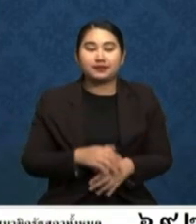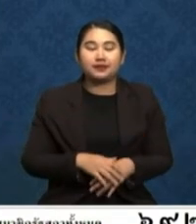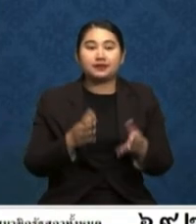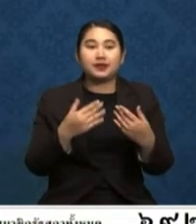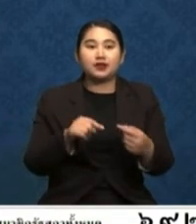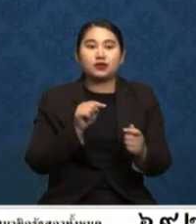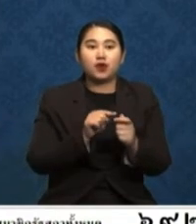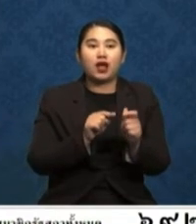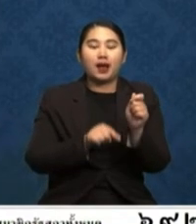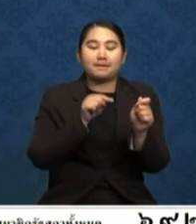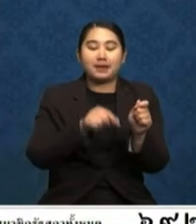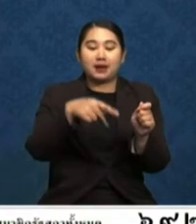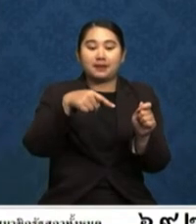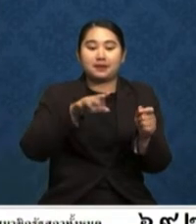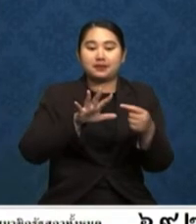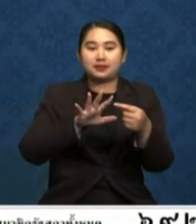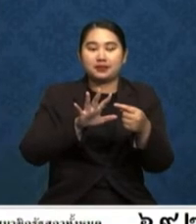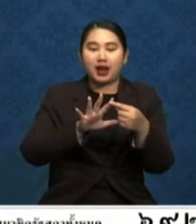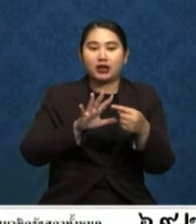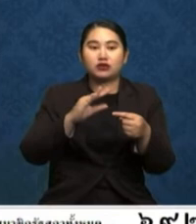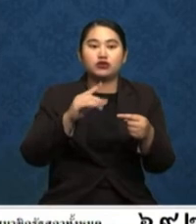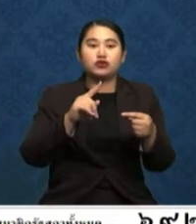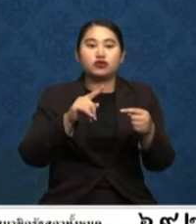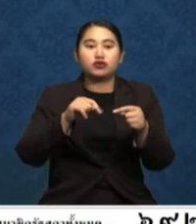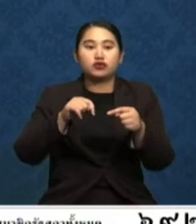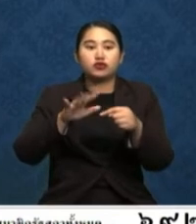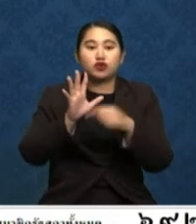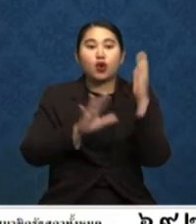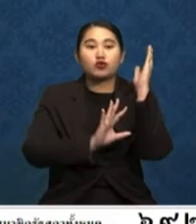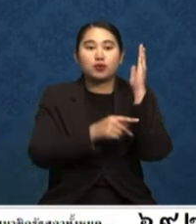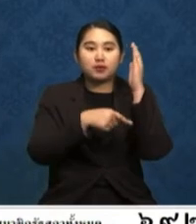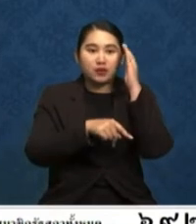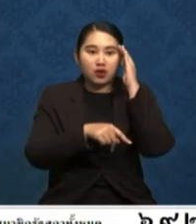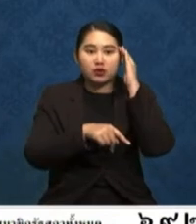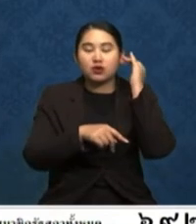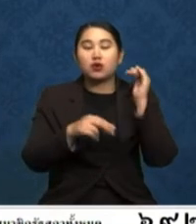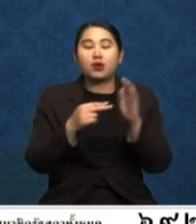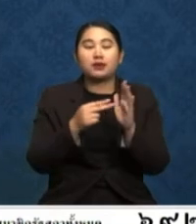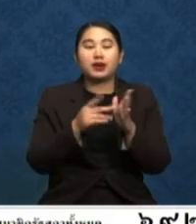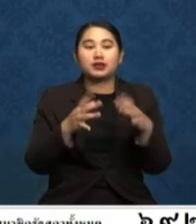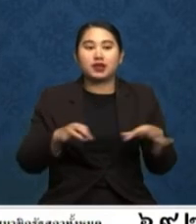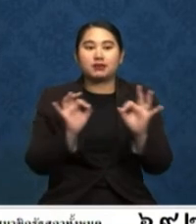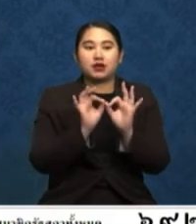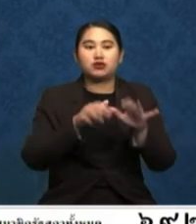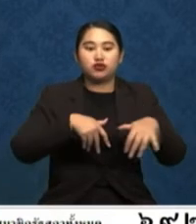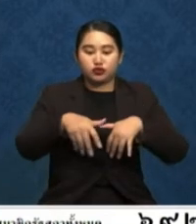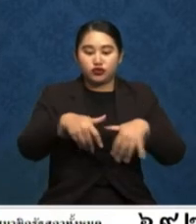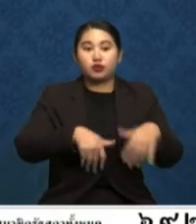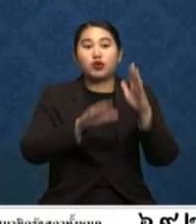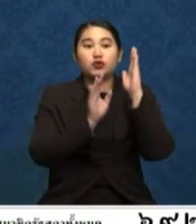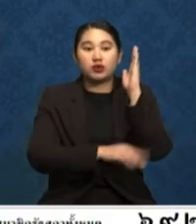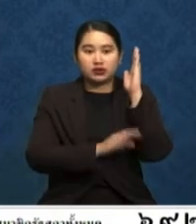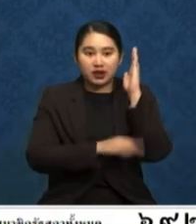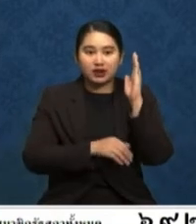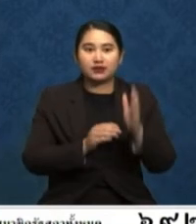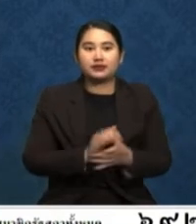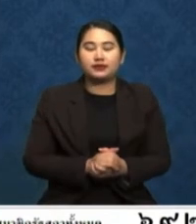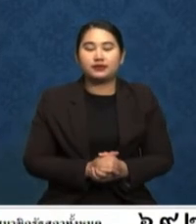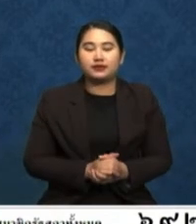อำเภอพะโต๊ะจังหวัดชุมพรค่ะนี่คือแหล่งต้นน้ำสำคัญของพี่น้องประชาชนคนใต้